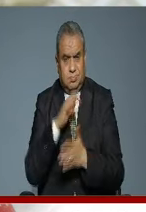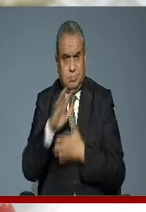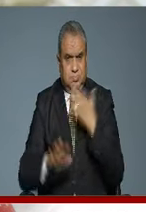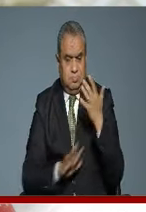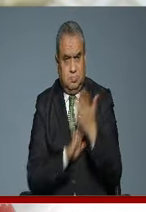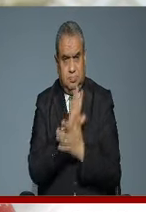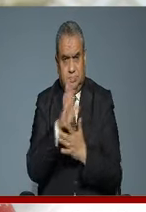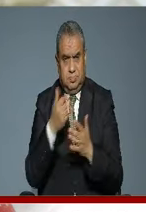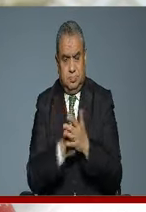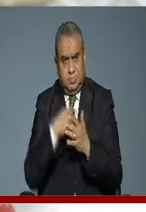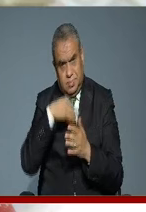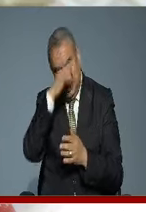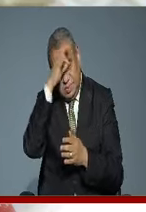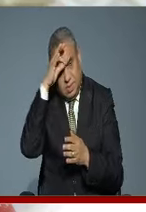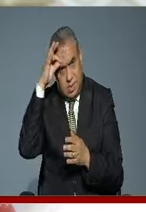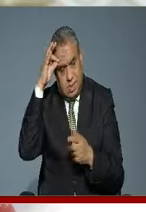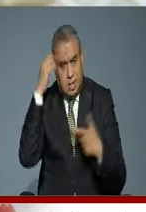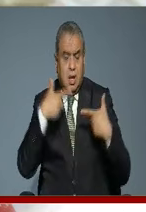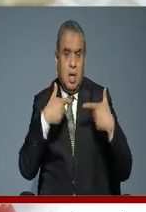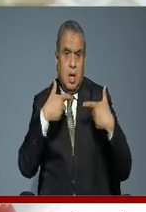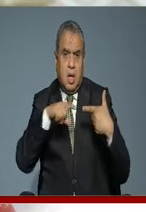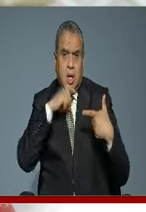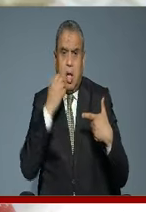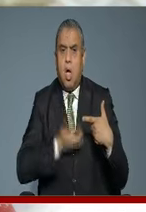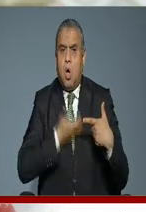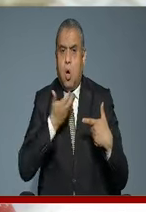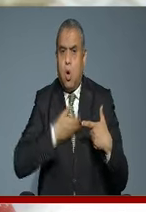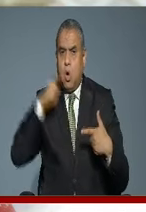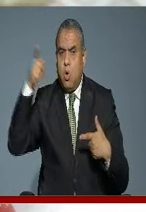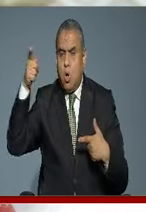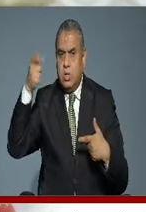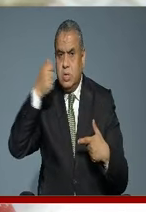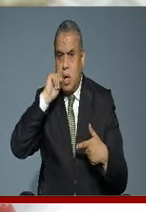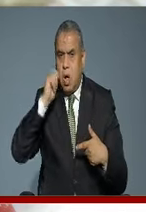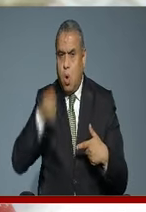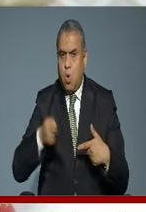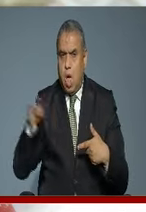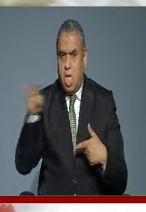لدينا مثلا الحرب بين روسيا وأوكرانيا،